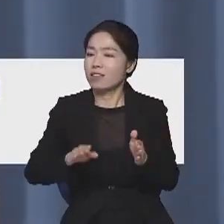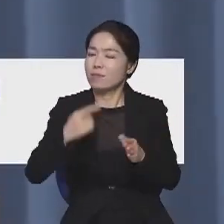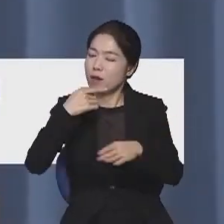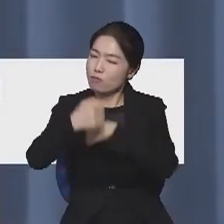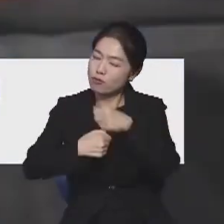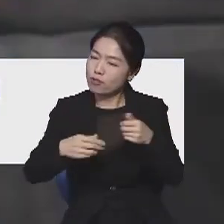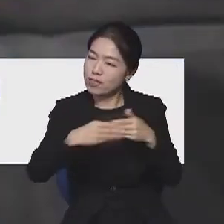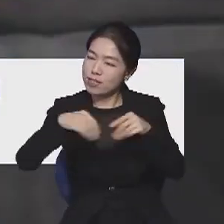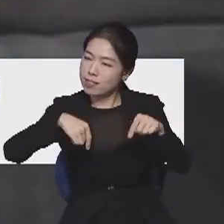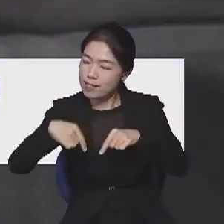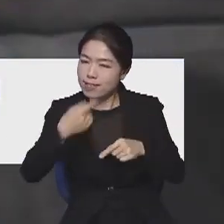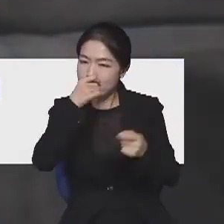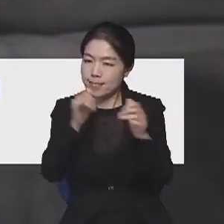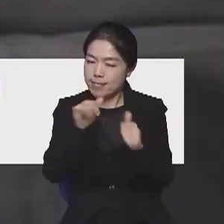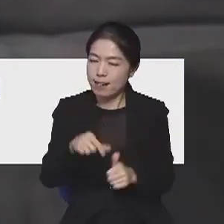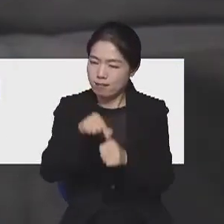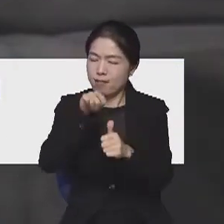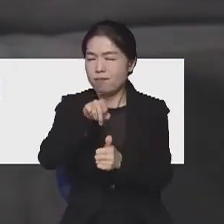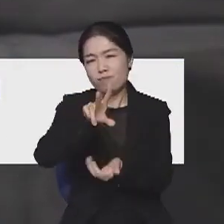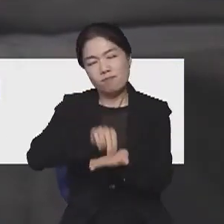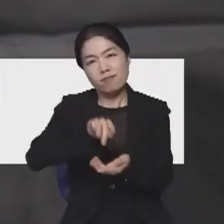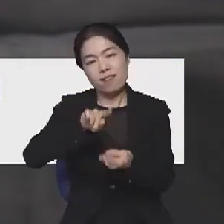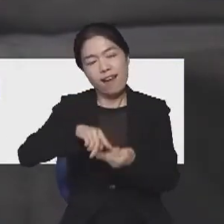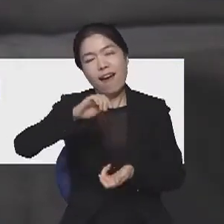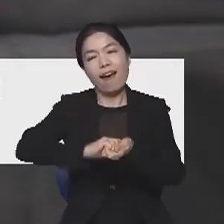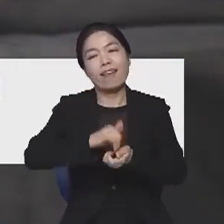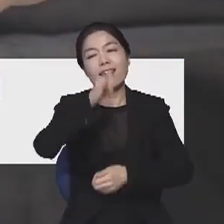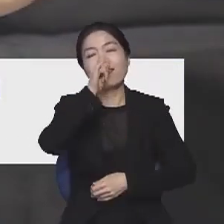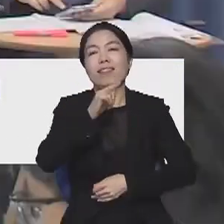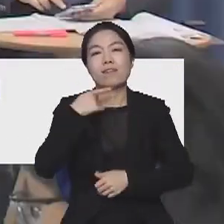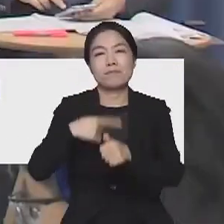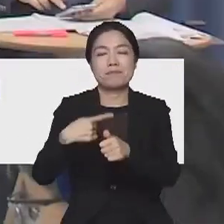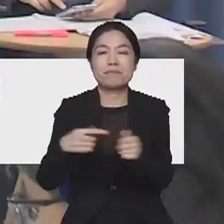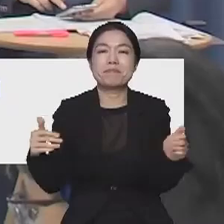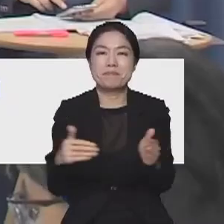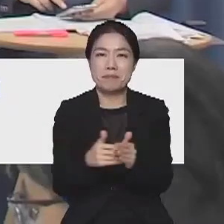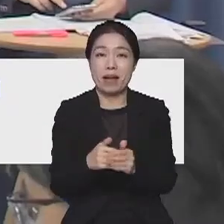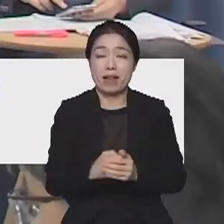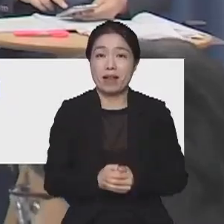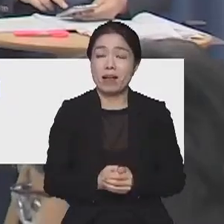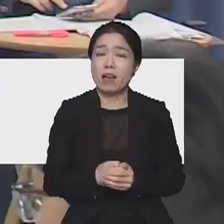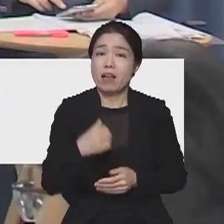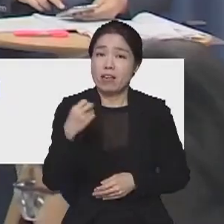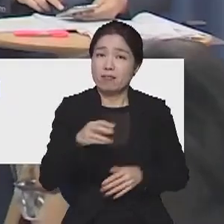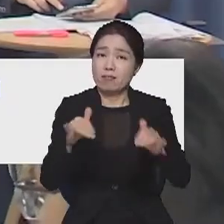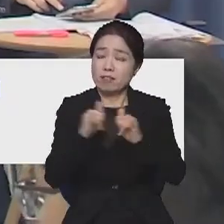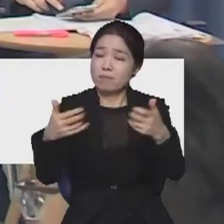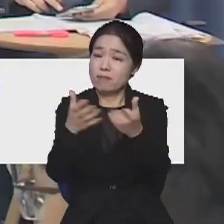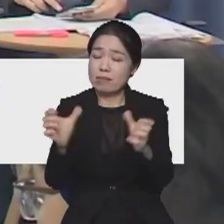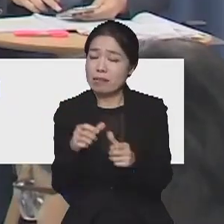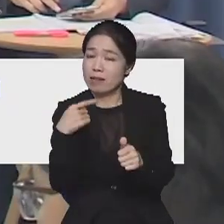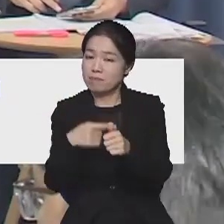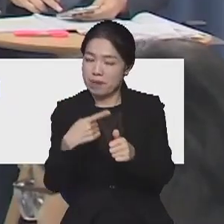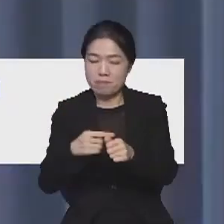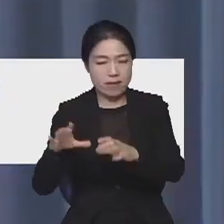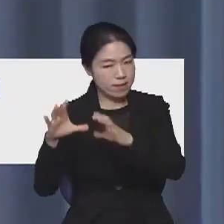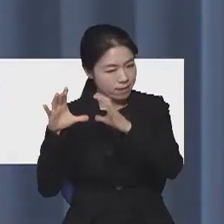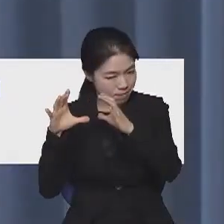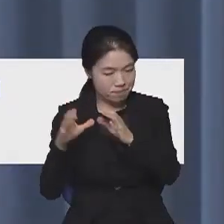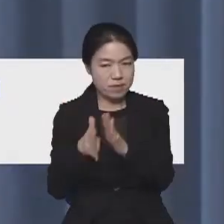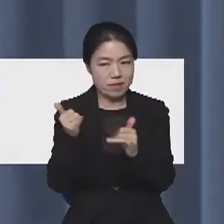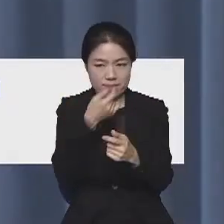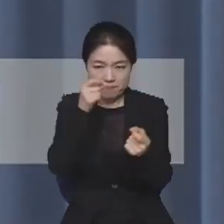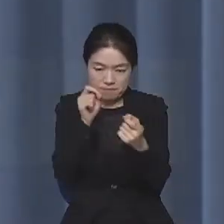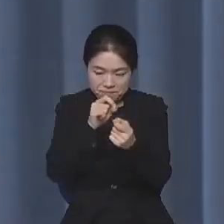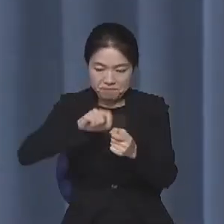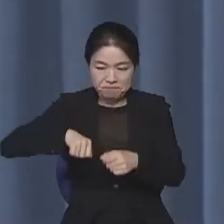민주적인 리더십과 측근 인사 등용 등에서는 한계를 드러냈다고 비판했습니다. 그러면서 시민단체의 비판을 경청하고 시민